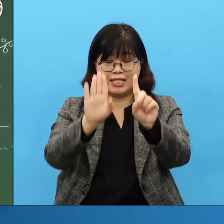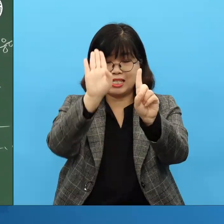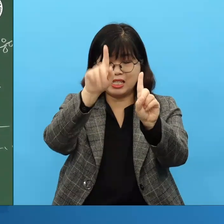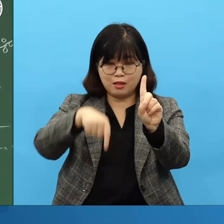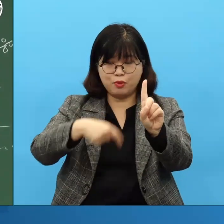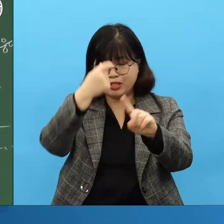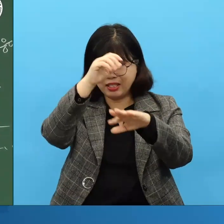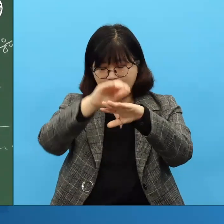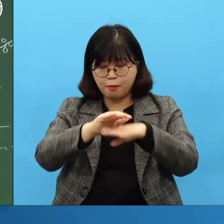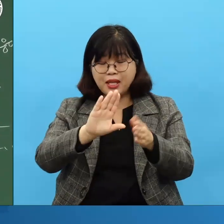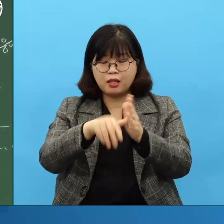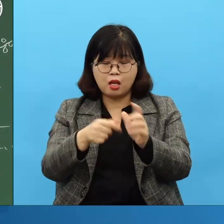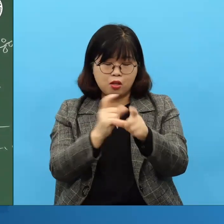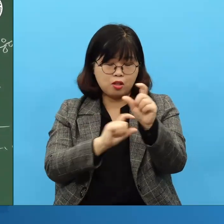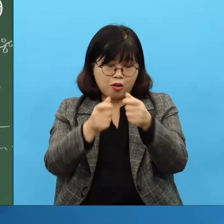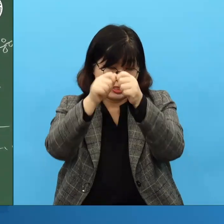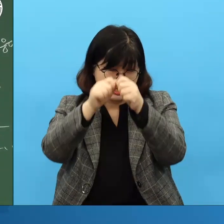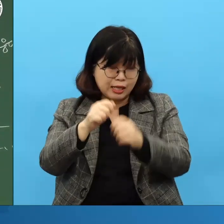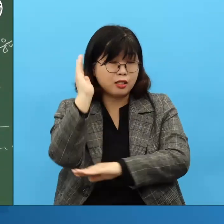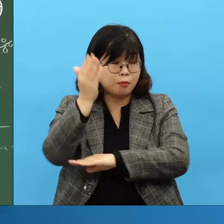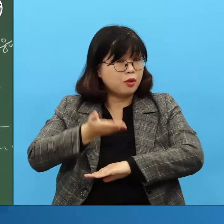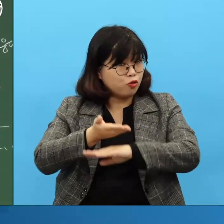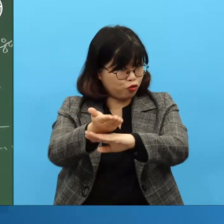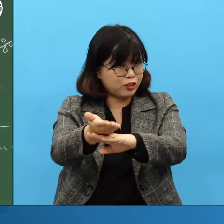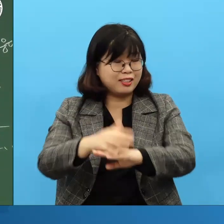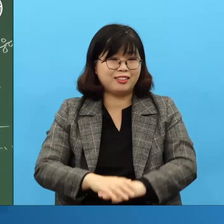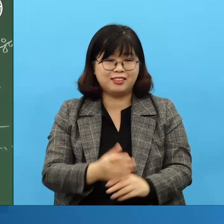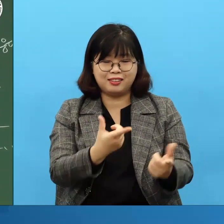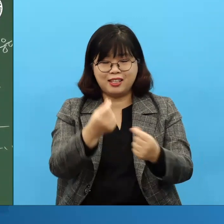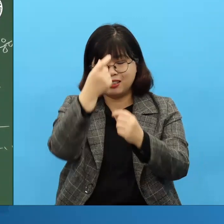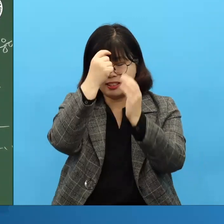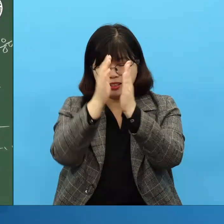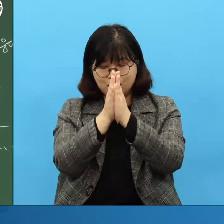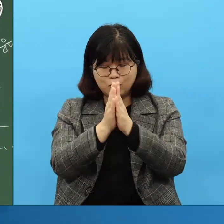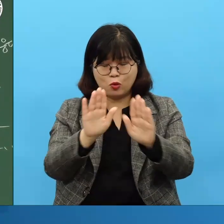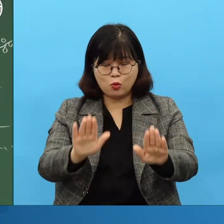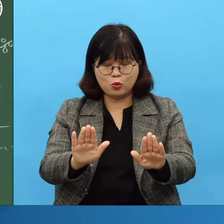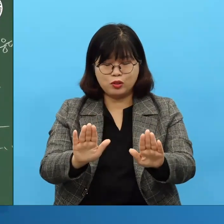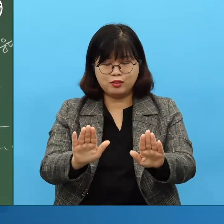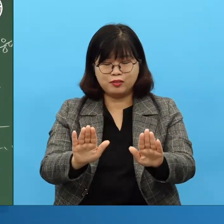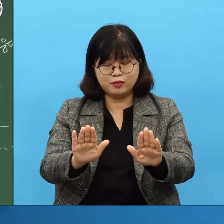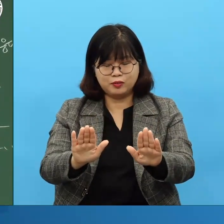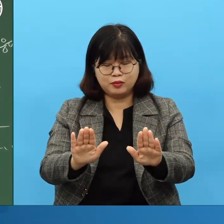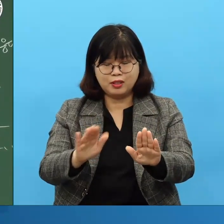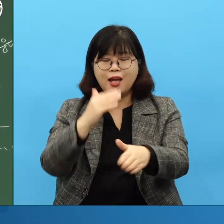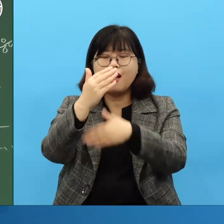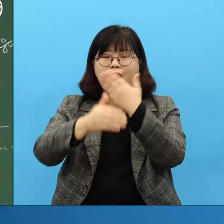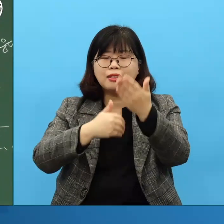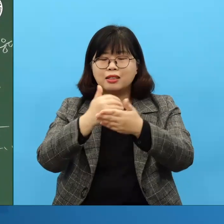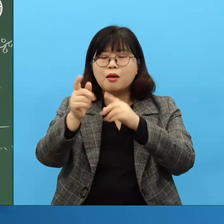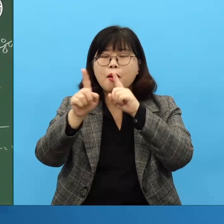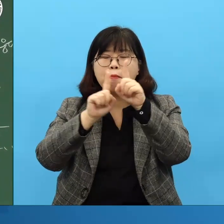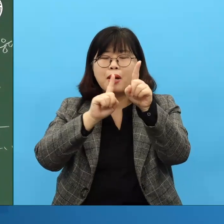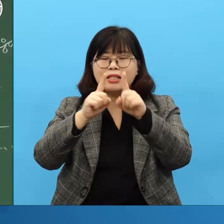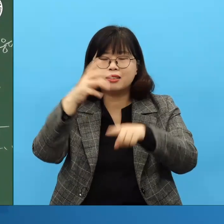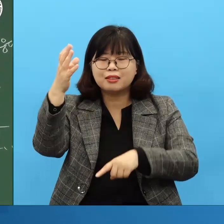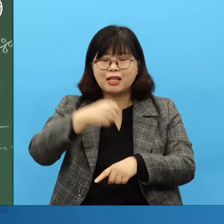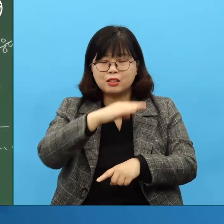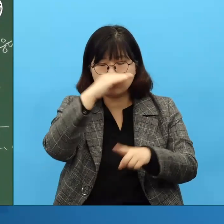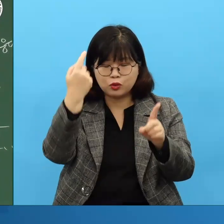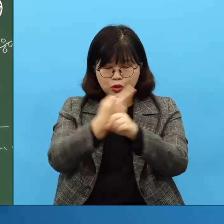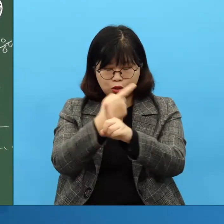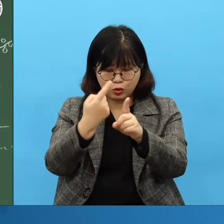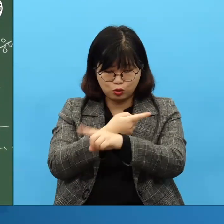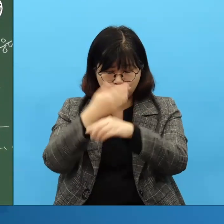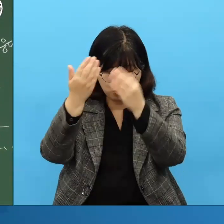더 확인해 봅시다. We'll come from this a little bit more in detail in the first service. 기도하겠습니다. Let us pray. 하나님 오늘도 말씀으로 우리를 치유해 주옵소서. God, would you